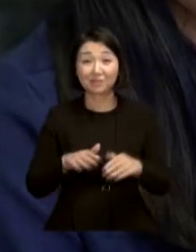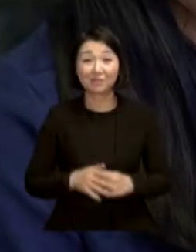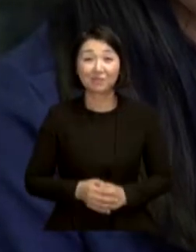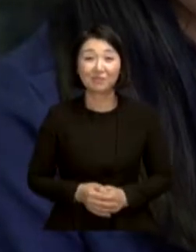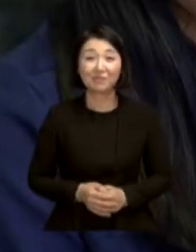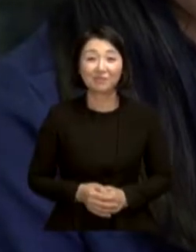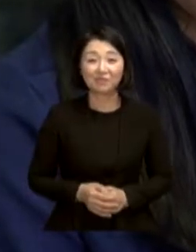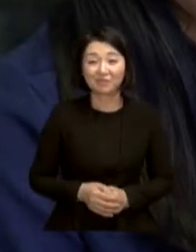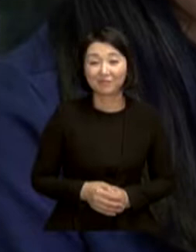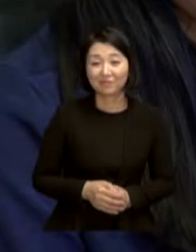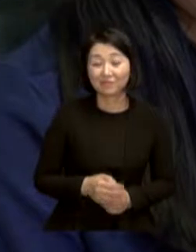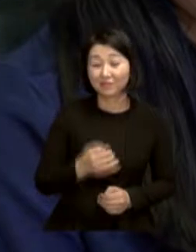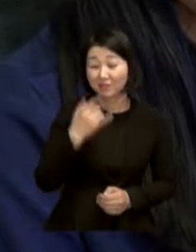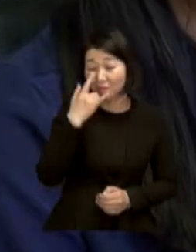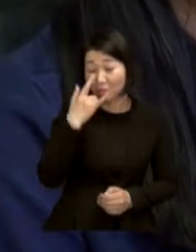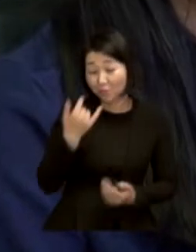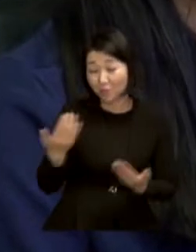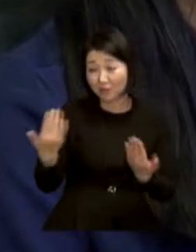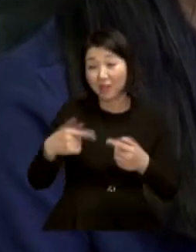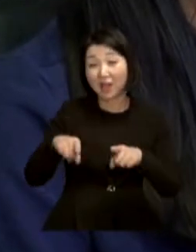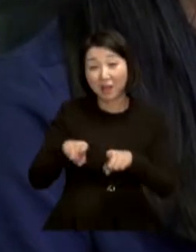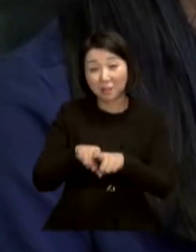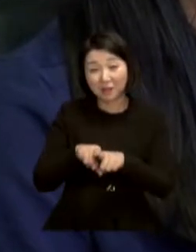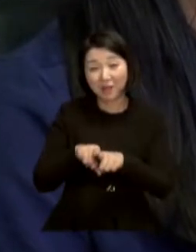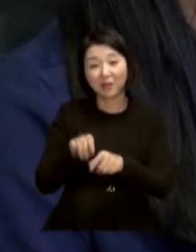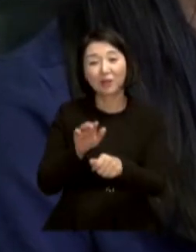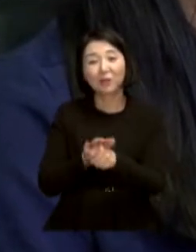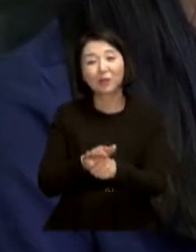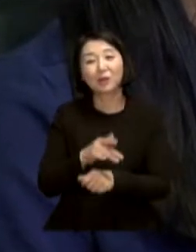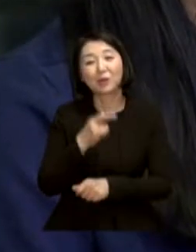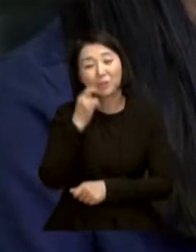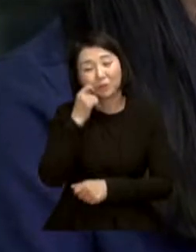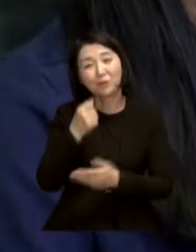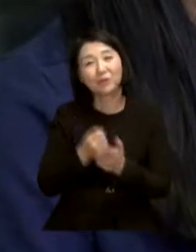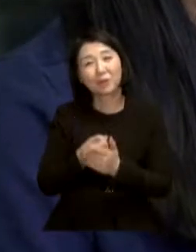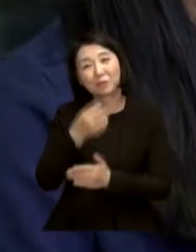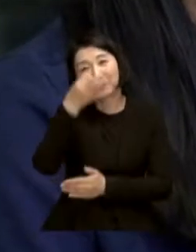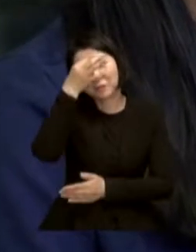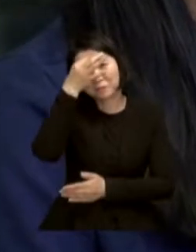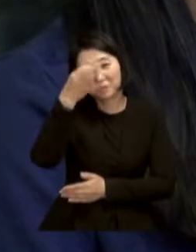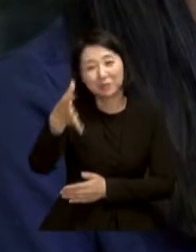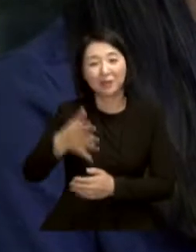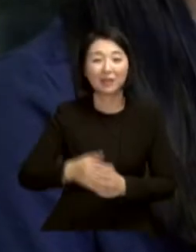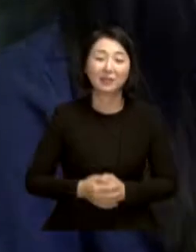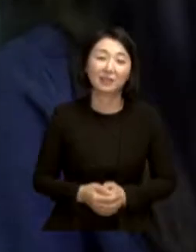가니까 좀 미안하고 시간이 안 맞아가지고 아쉬워요.